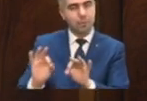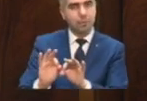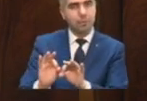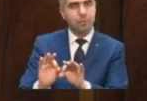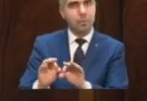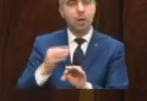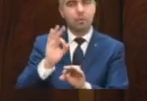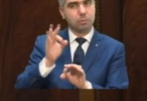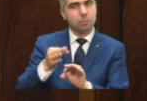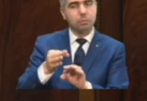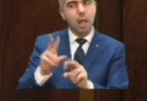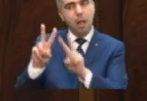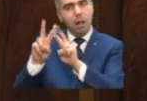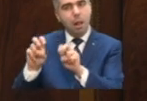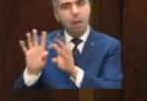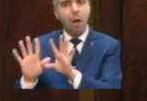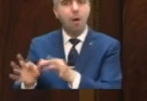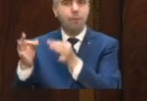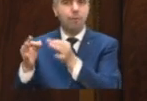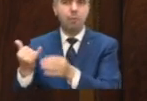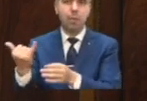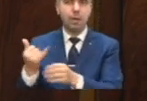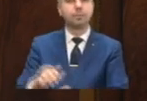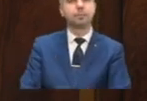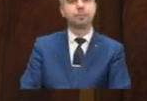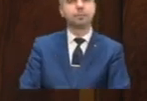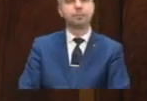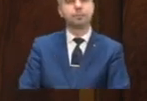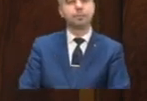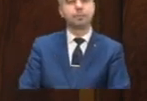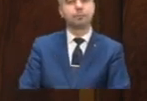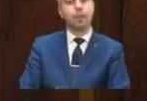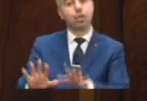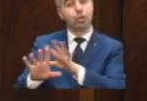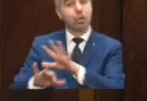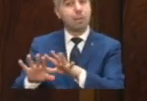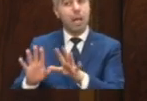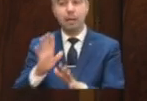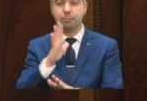يتحارب، خصنا نلقاو له حلول. الغير